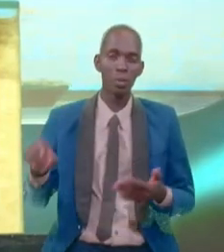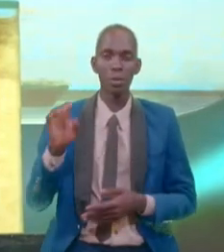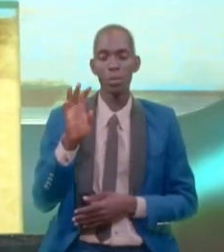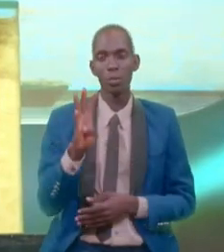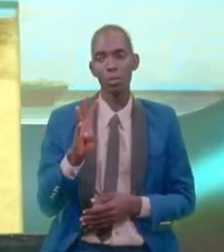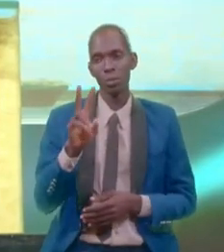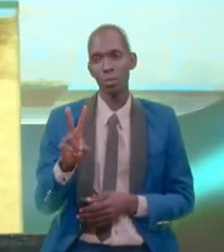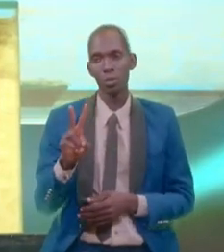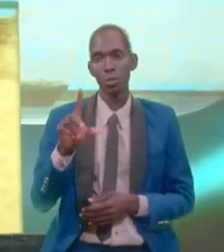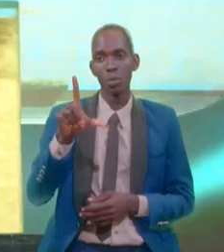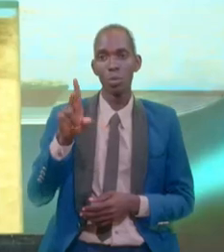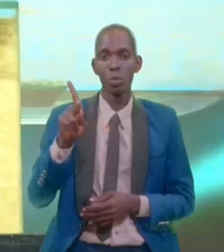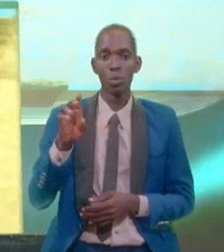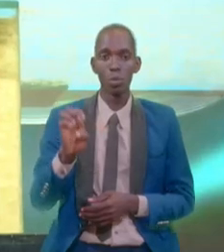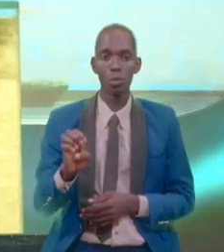Luc chapitre 9,